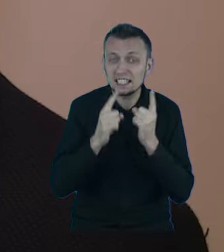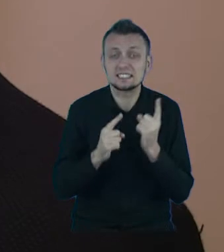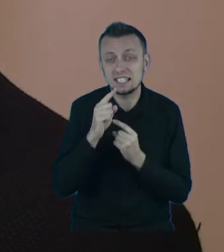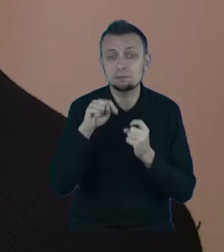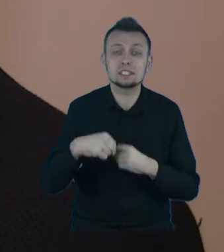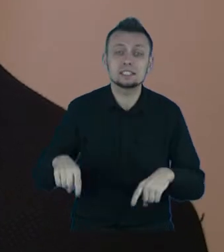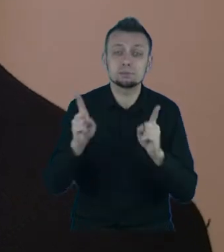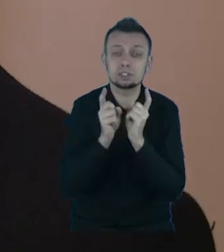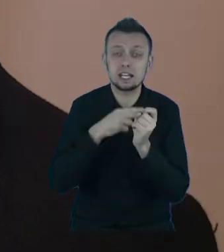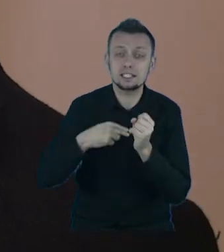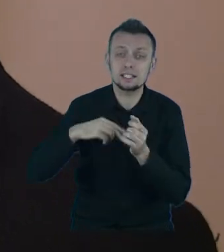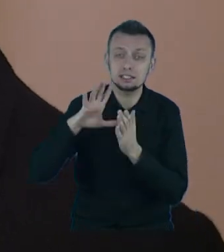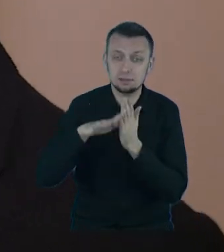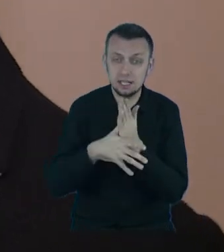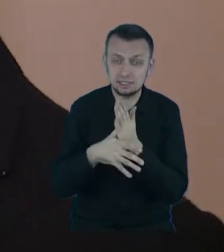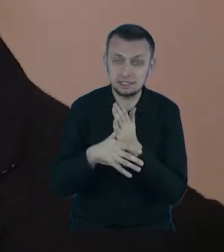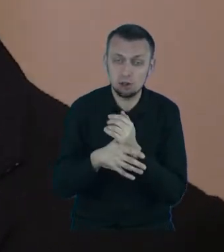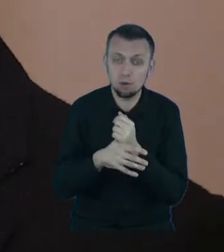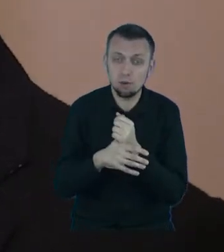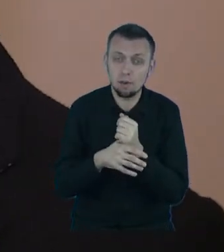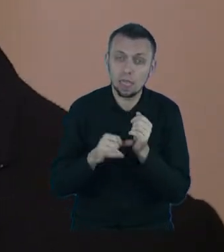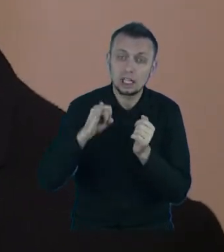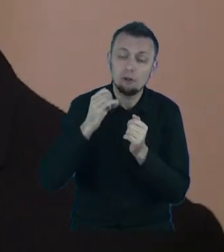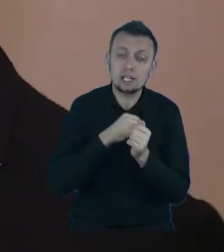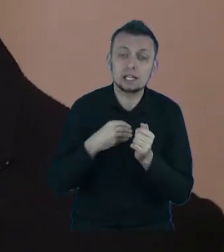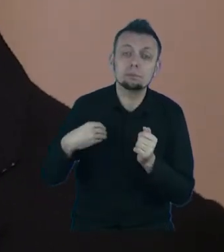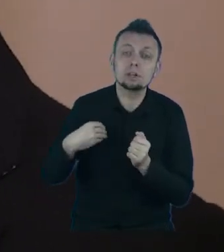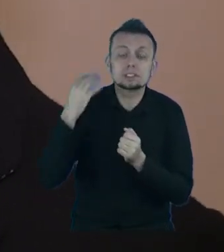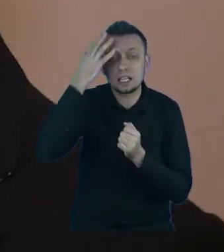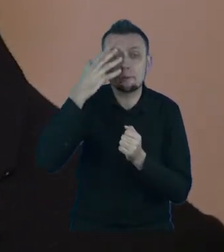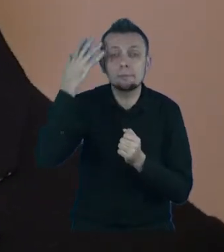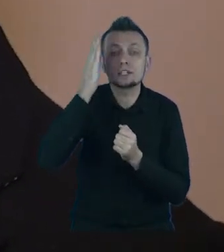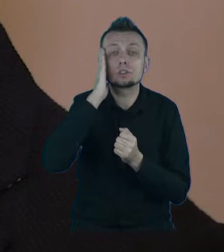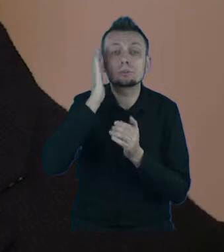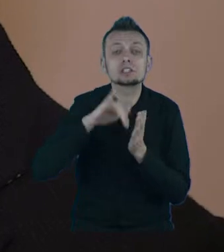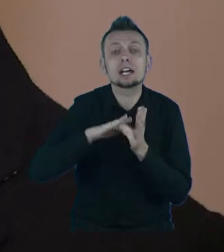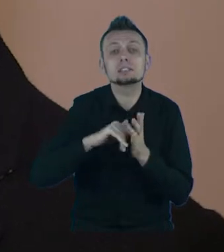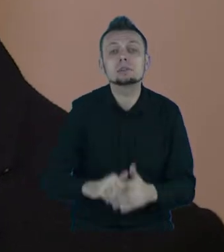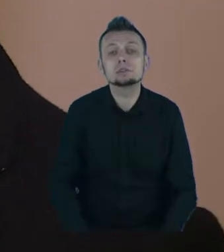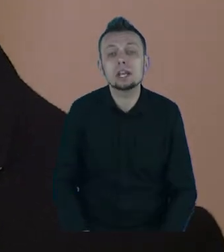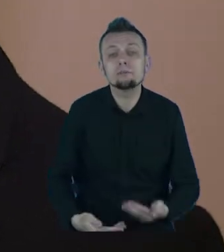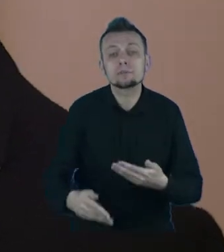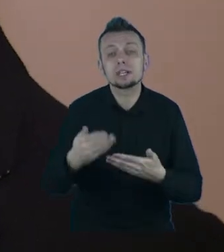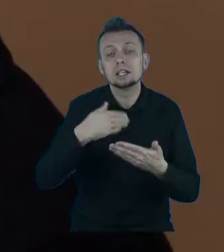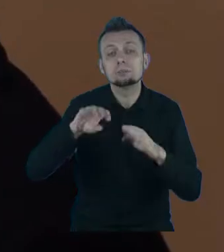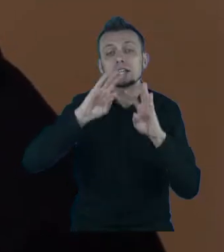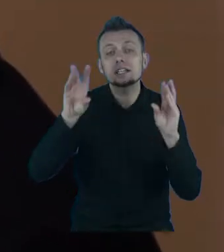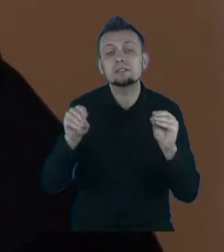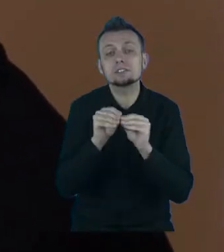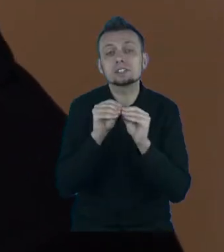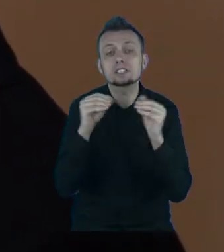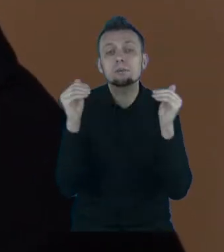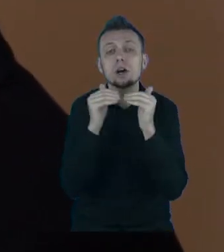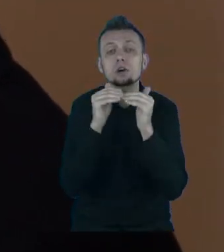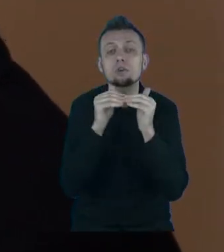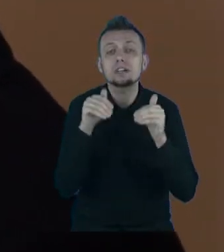naszych miastach. I o jakiej Polsce marzą kutnianie i kutnianki? Przede wszystkim o Polsce chyba równych szans, o tym, żeby